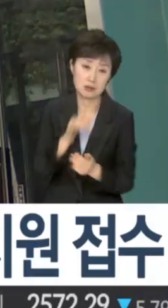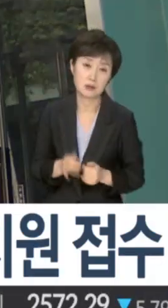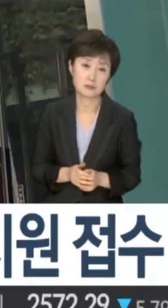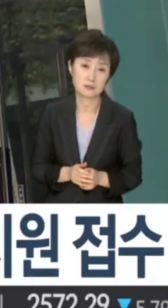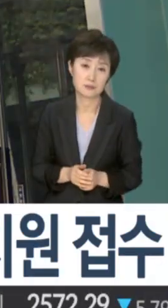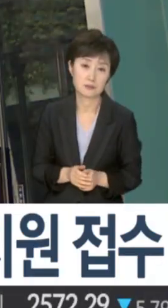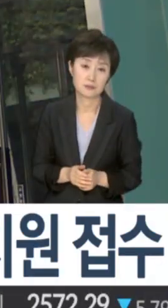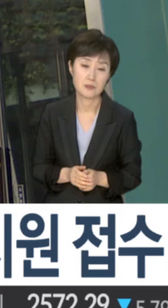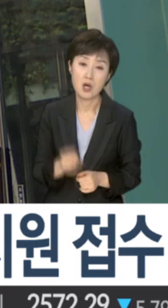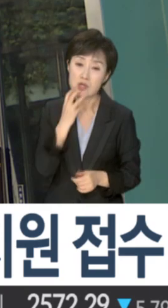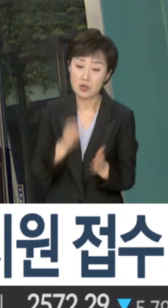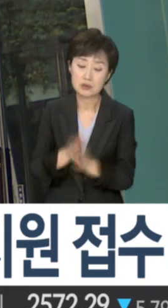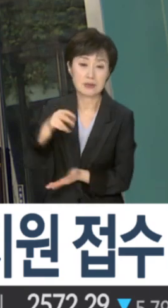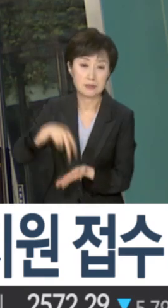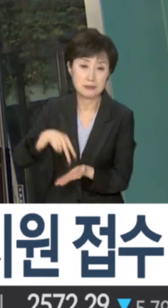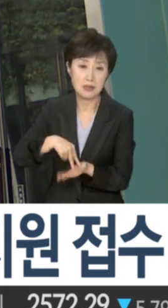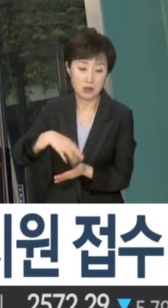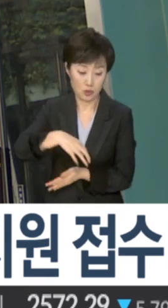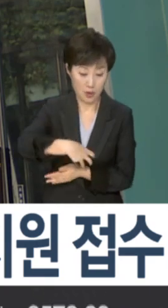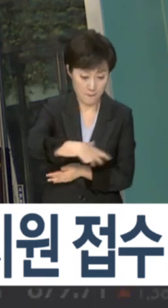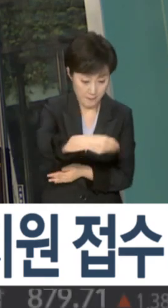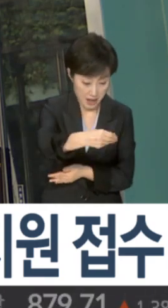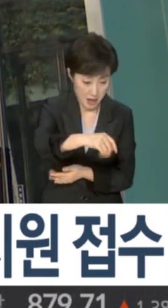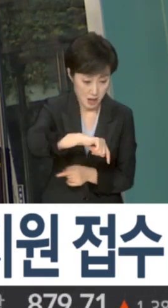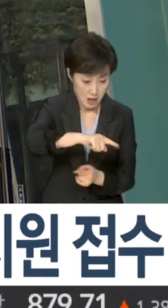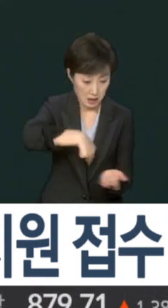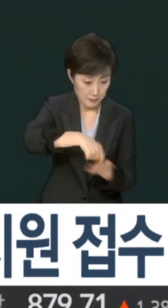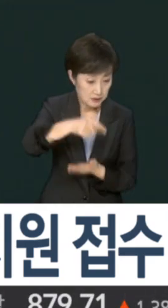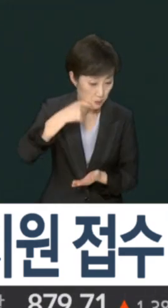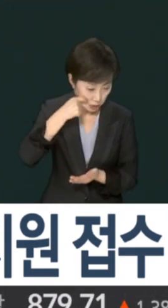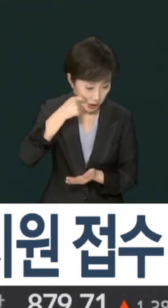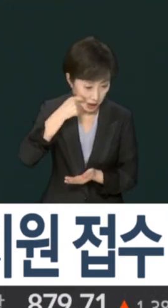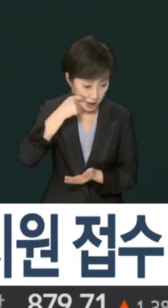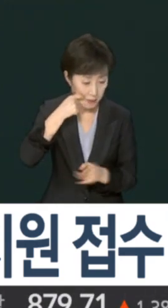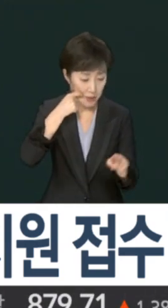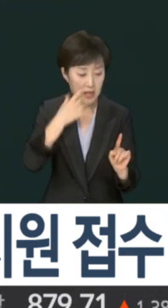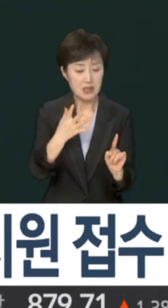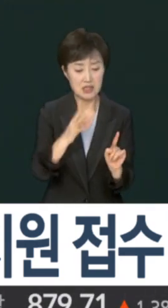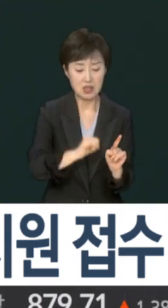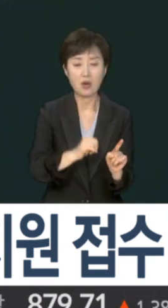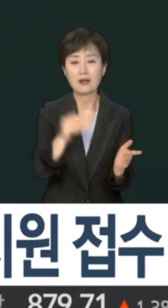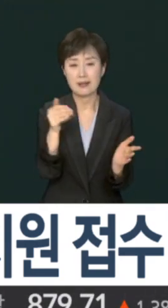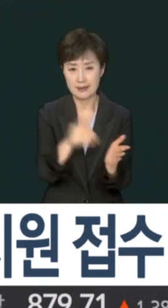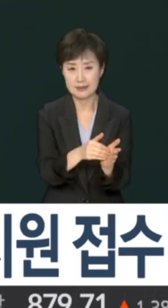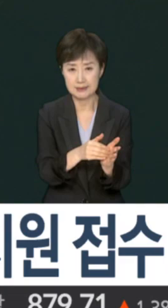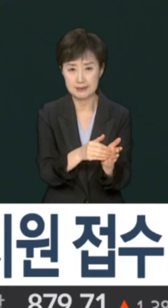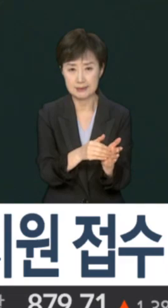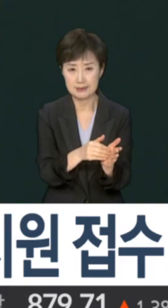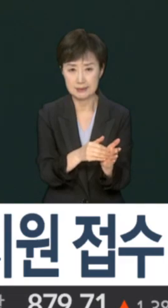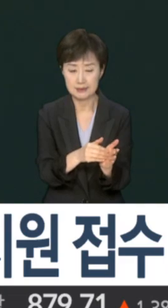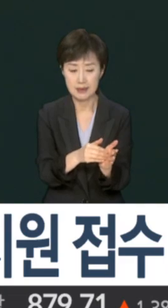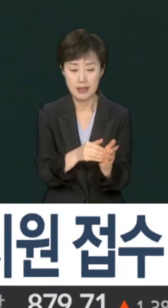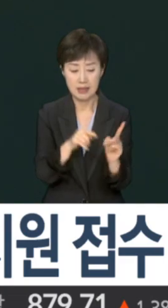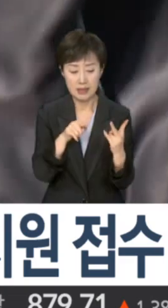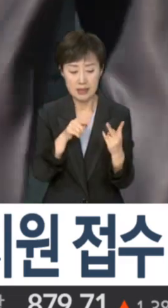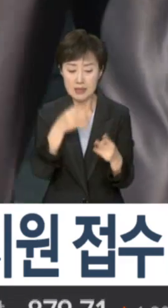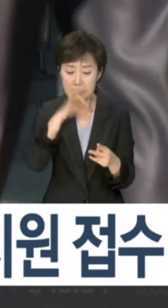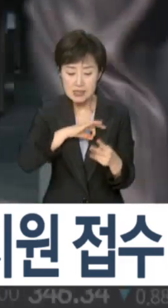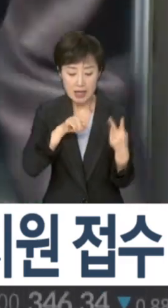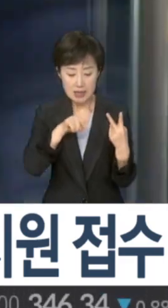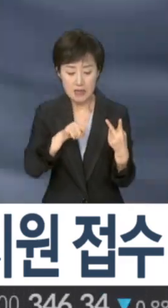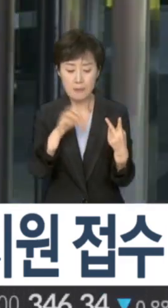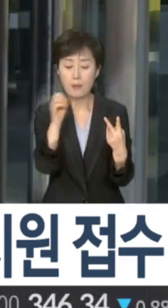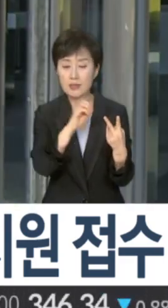특히 서울시는 대출 상환이 어려운 업체당 최대 1억원까지 어 2 0% 그러니까